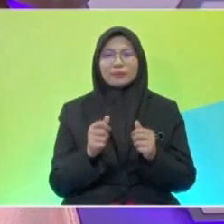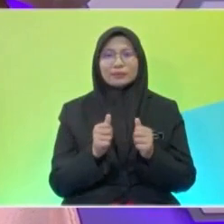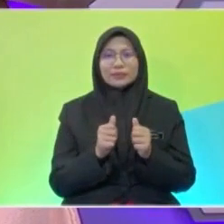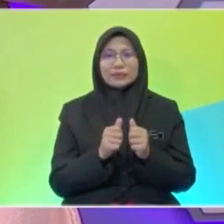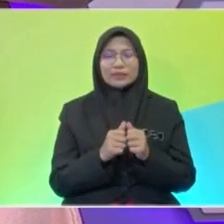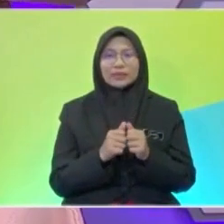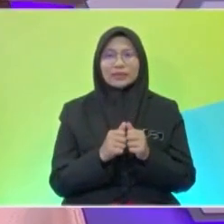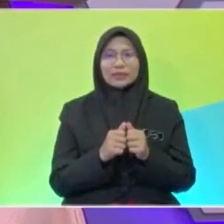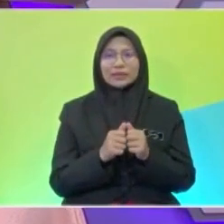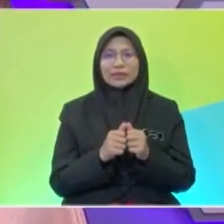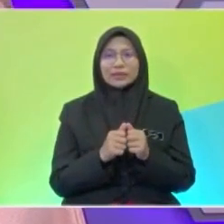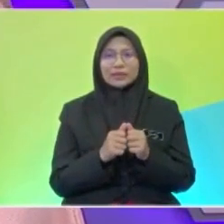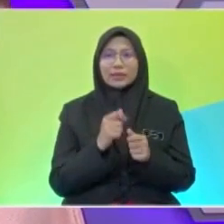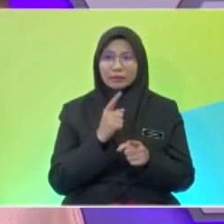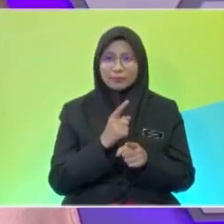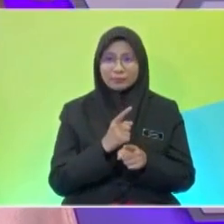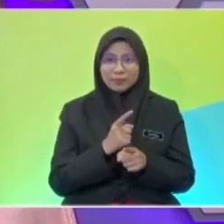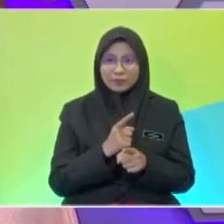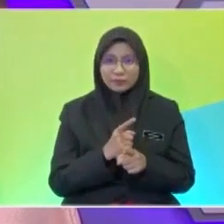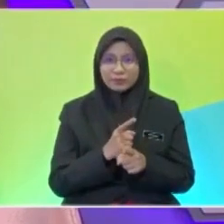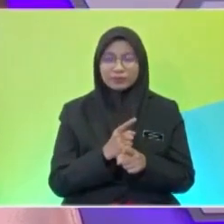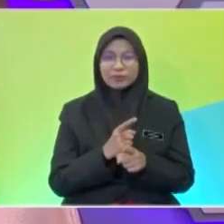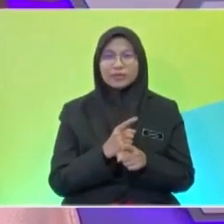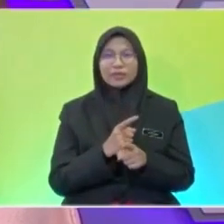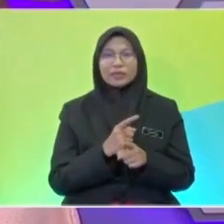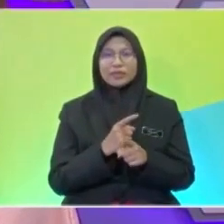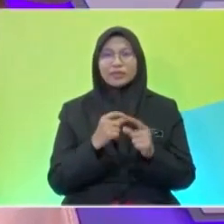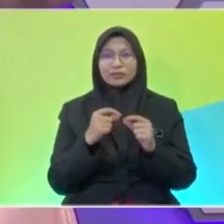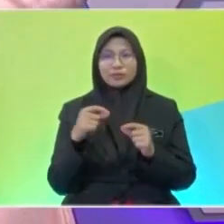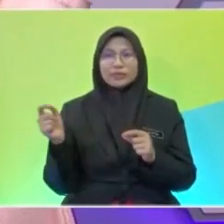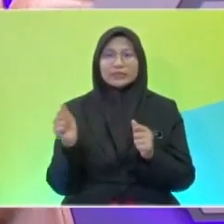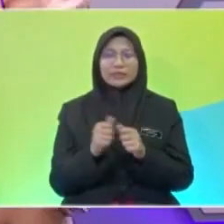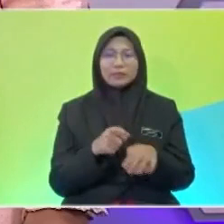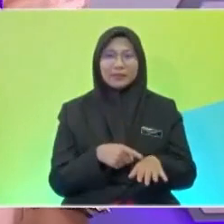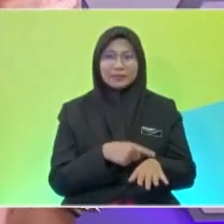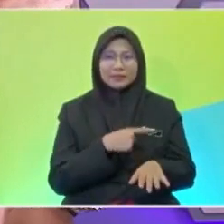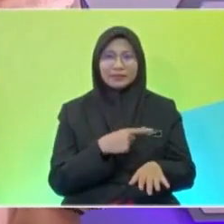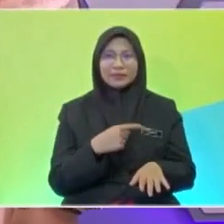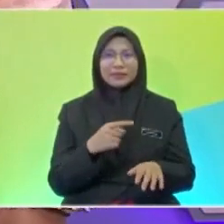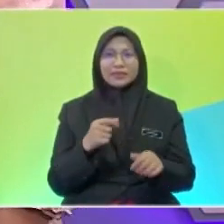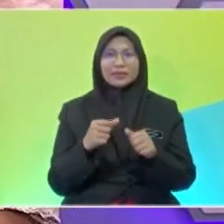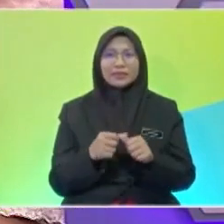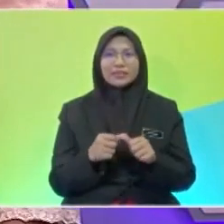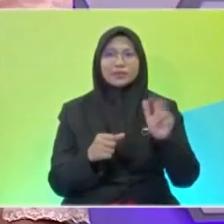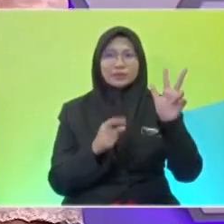ya white berwarnakan dengan cantik menarik dan menunjukkan kreativity Ya calon Yang